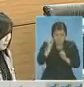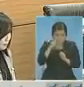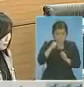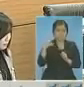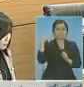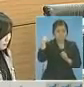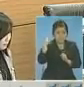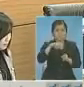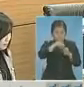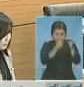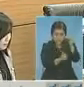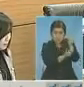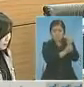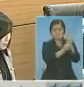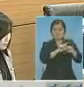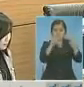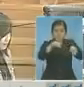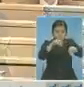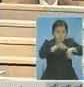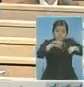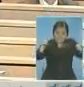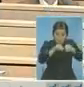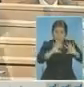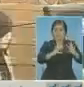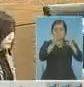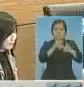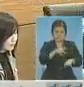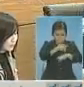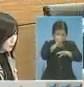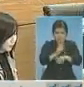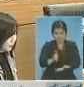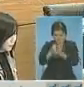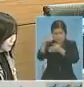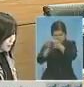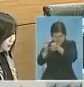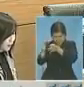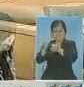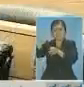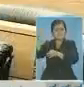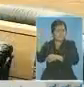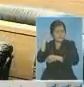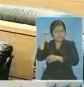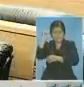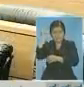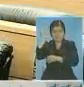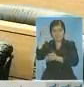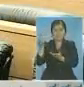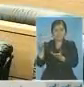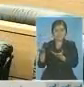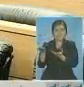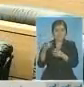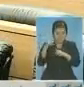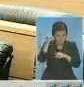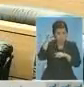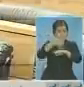จะหมดอายุทำไมเขาฟังไม่รู้เรื่องไม่รู้ท่านช่วยอธิบายอีกทีสิคะเขาอาจจะฟังดิฉันไม่รู้เรื่องก็ได้เขาอาจจะฟังประธ